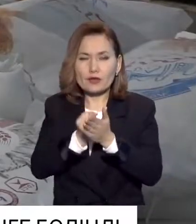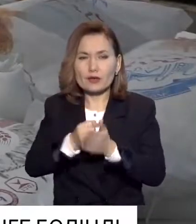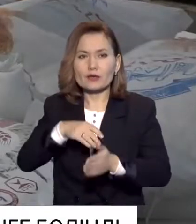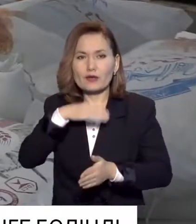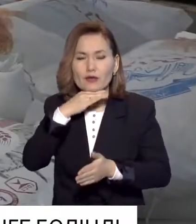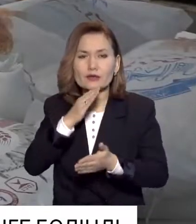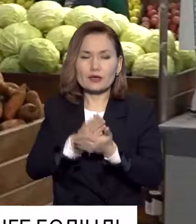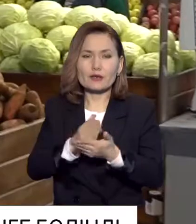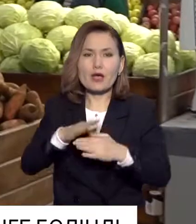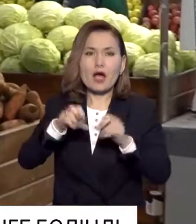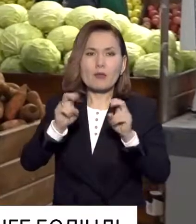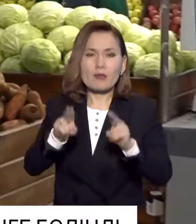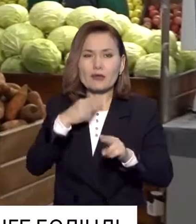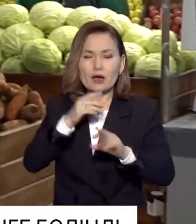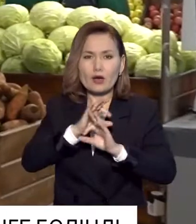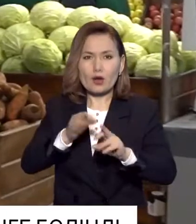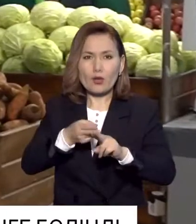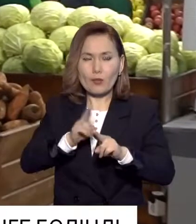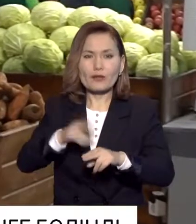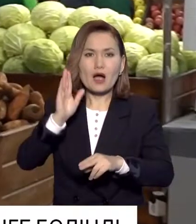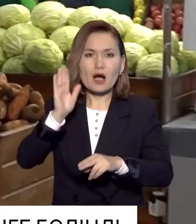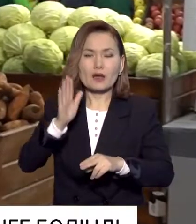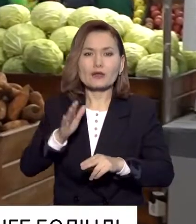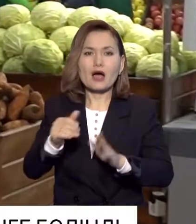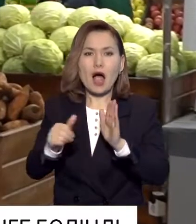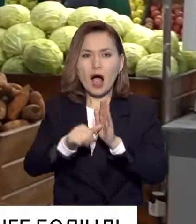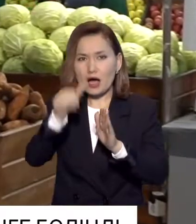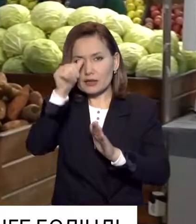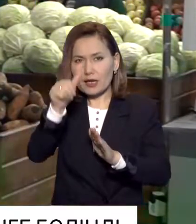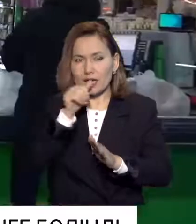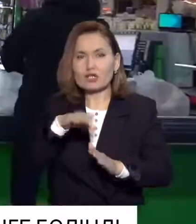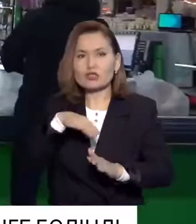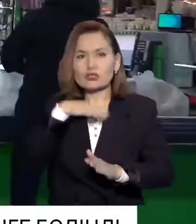бар. Мамандардың айтуынша, бұл алдағы 6